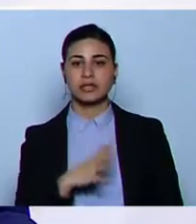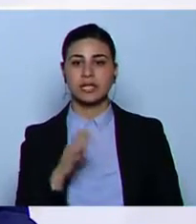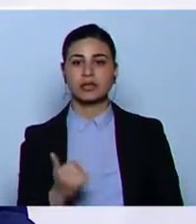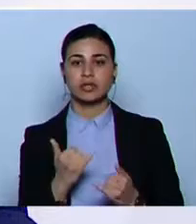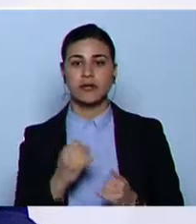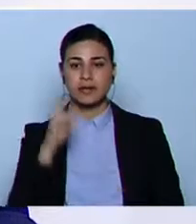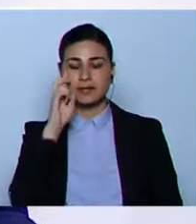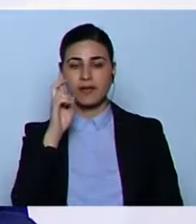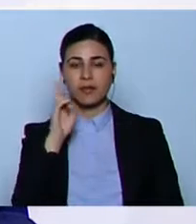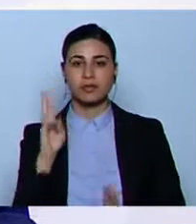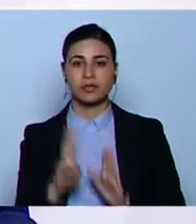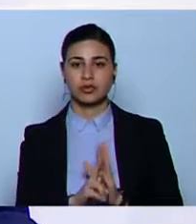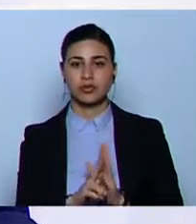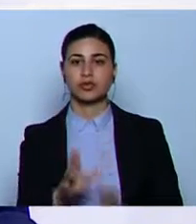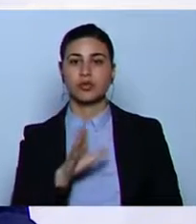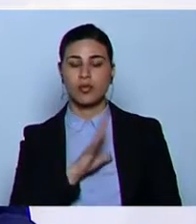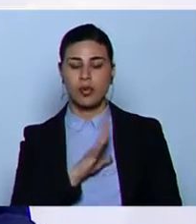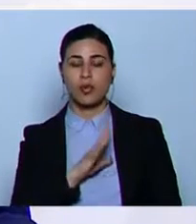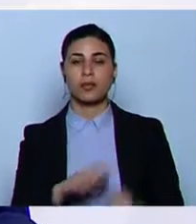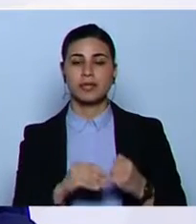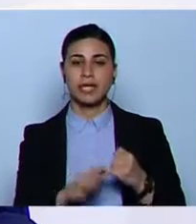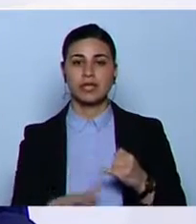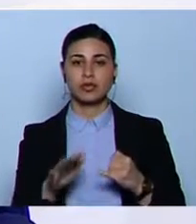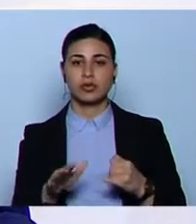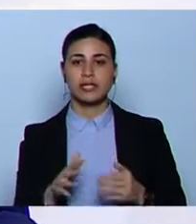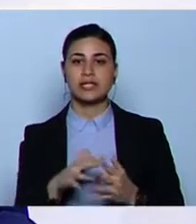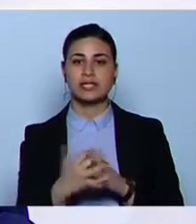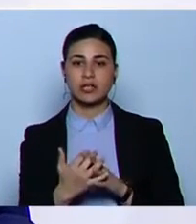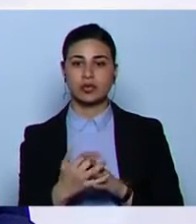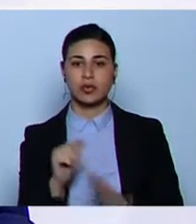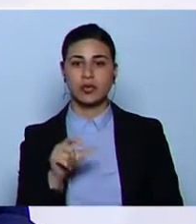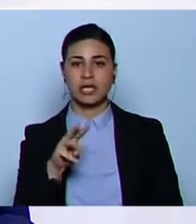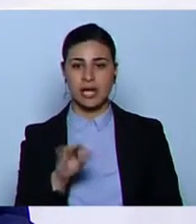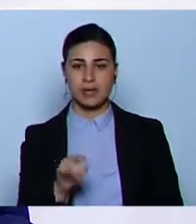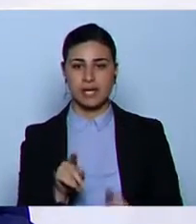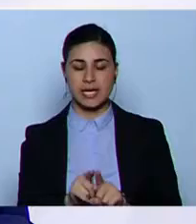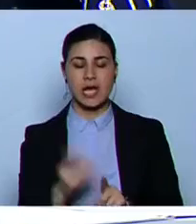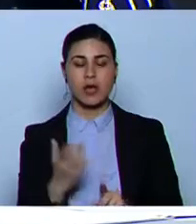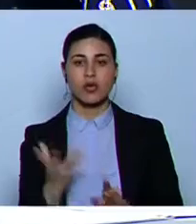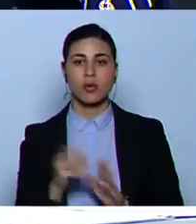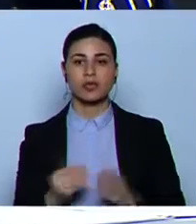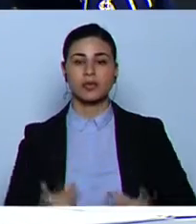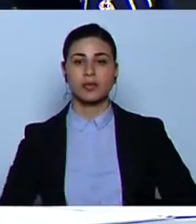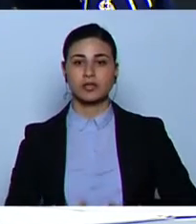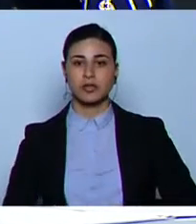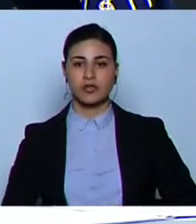დღევანდელ მთავრობის ქვეშ ყოფკონ ტერიტორიაზე სასოფლო თემი, რომელშიც